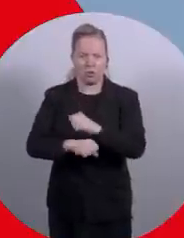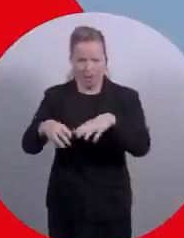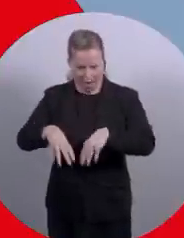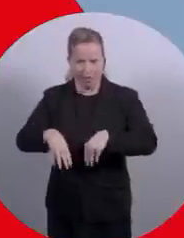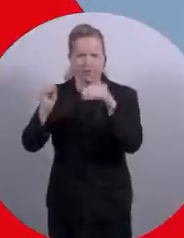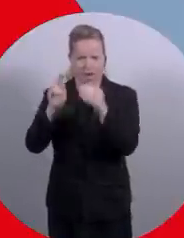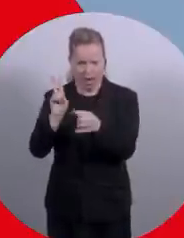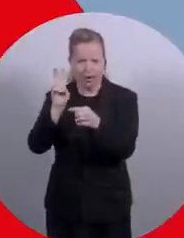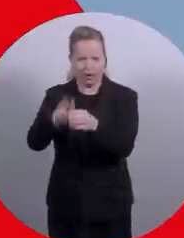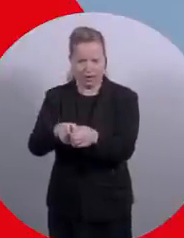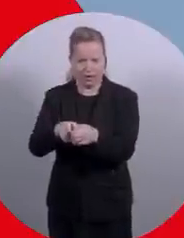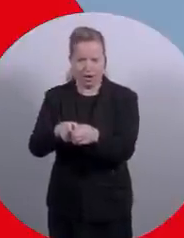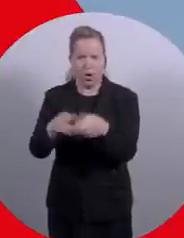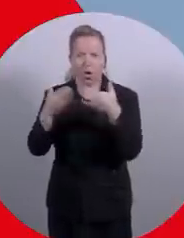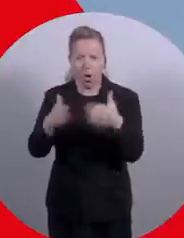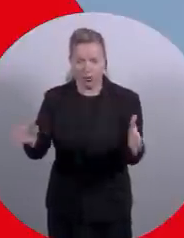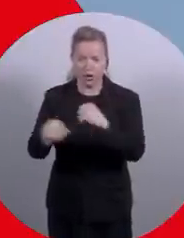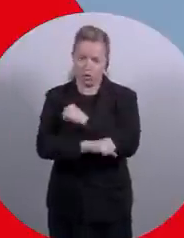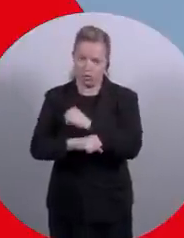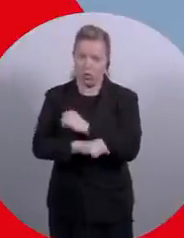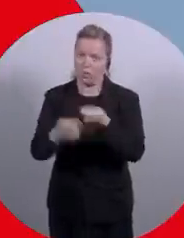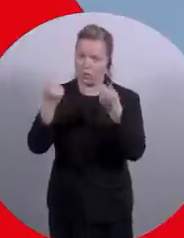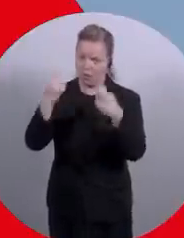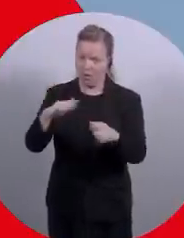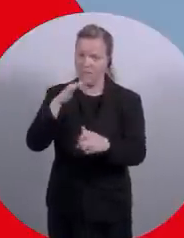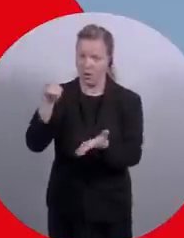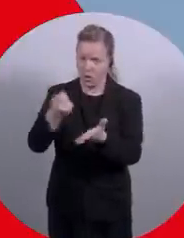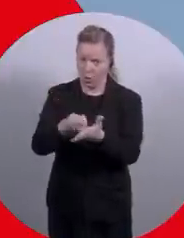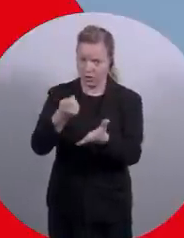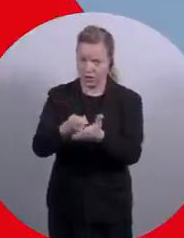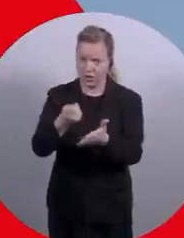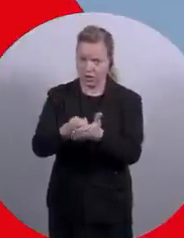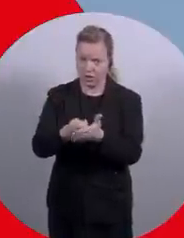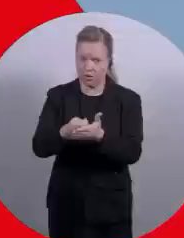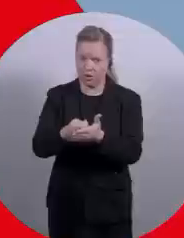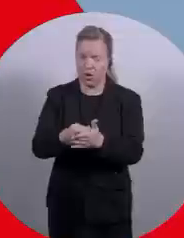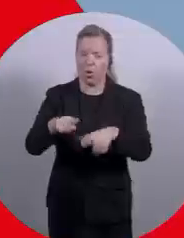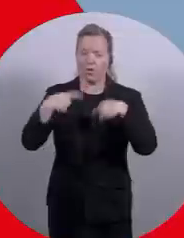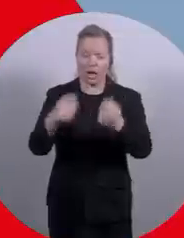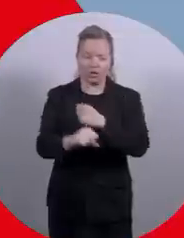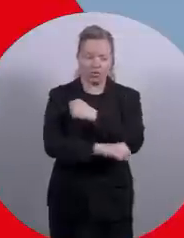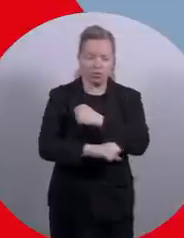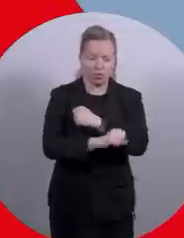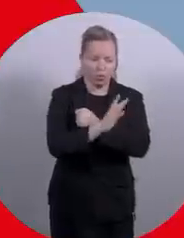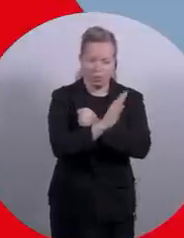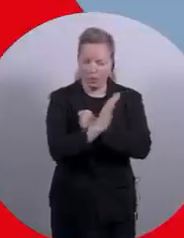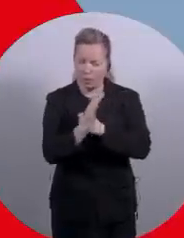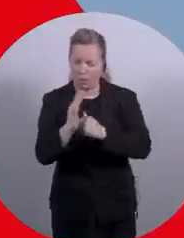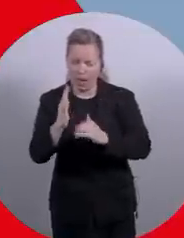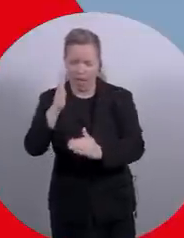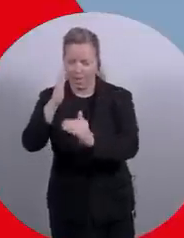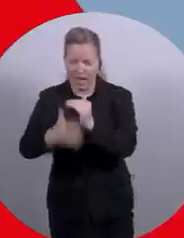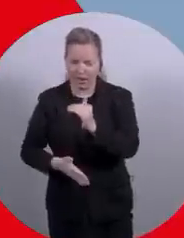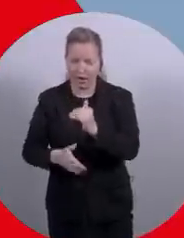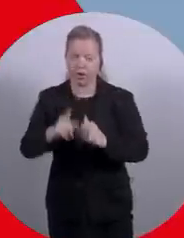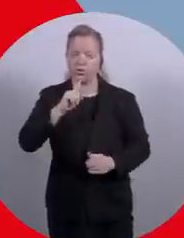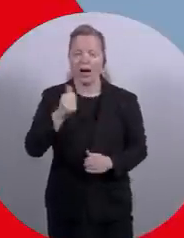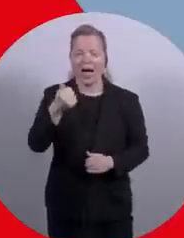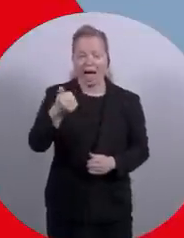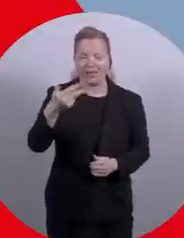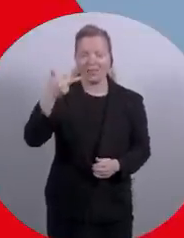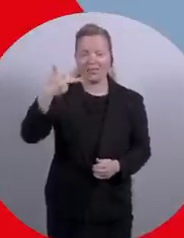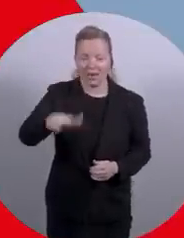öffentliche Studium das teuerste und das am Ende des Studiums ein Drittel